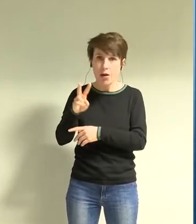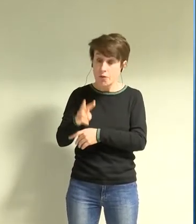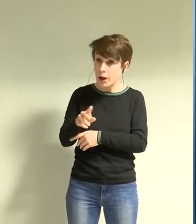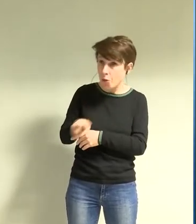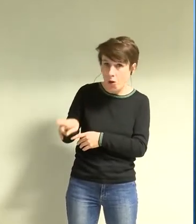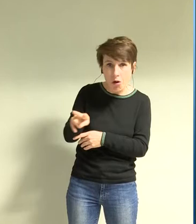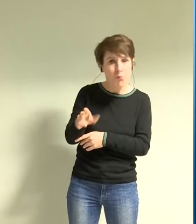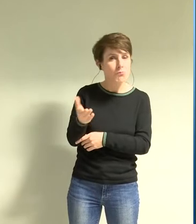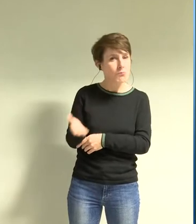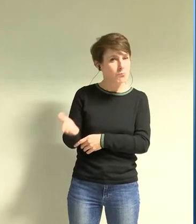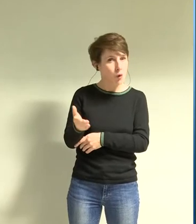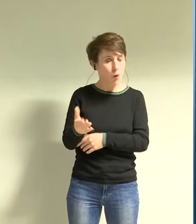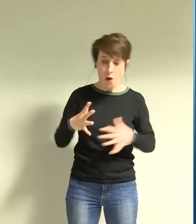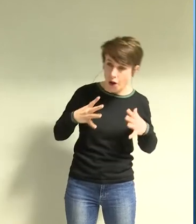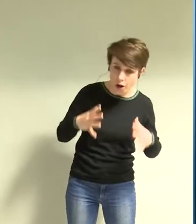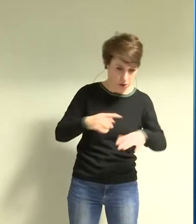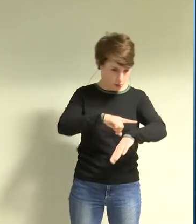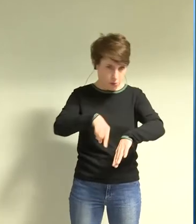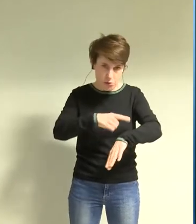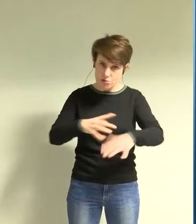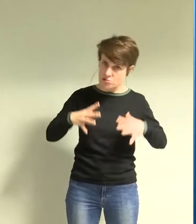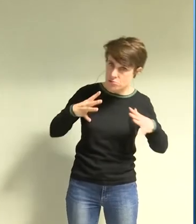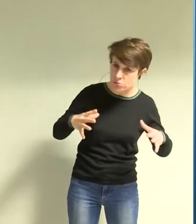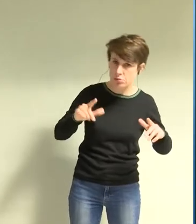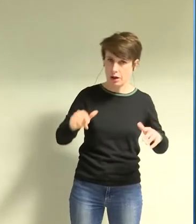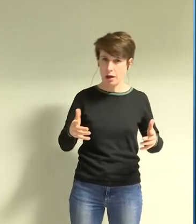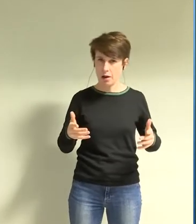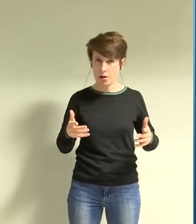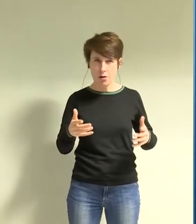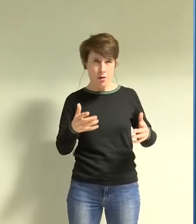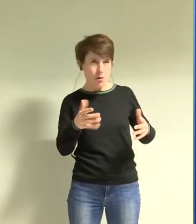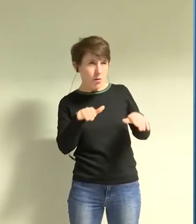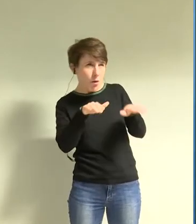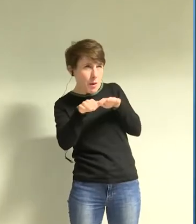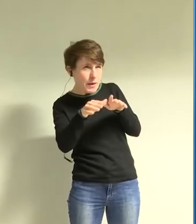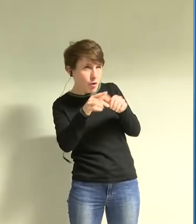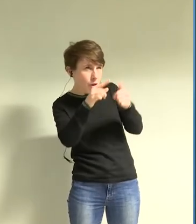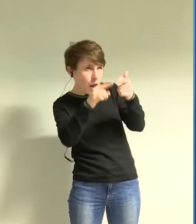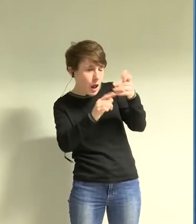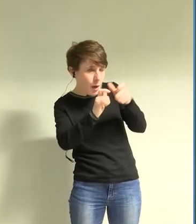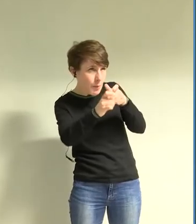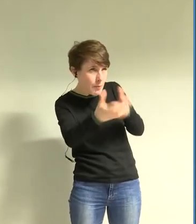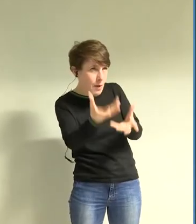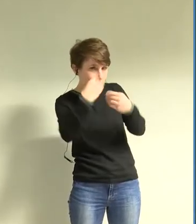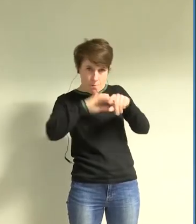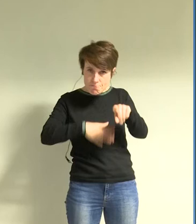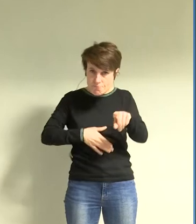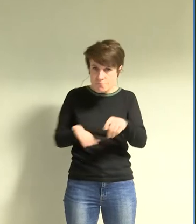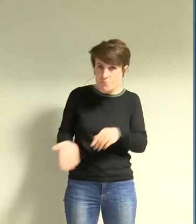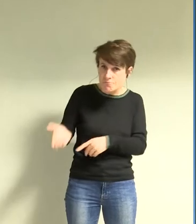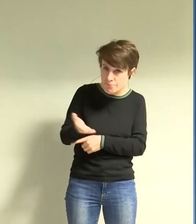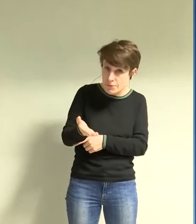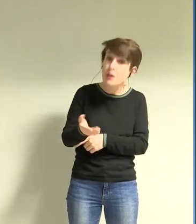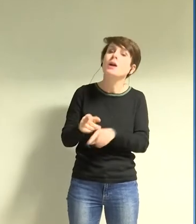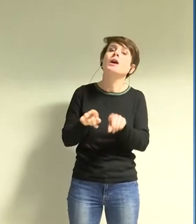en approche de ce mécanisme et je tiens à le dire aussi un vrai soutien de